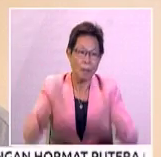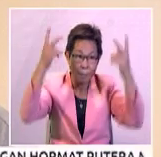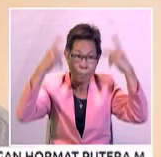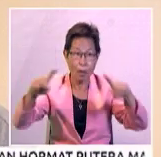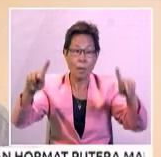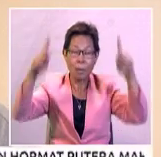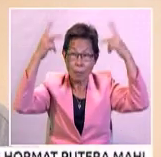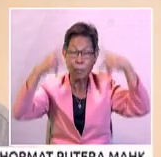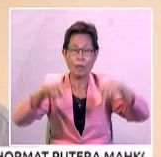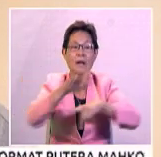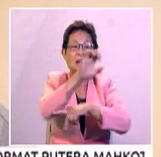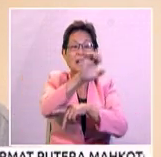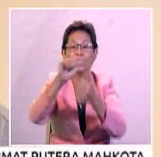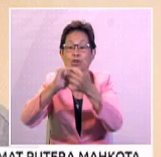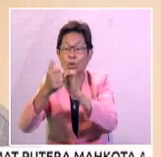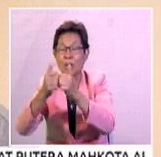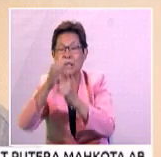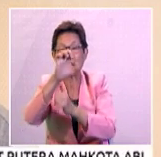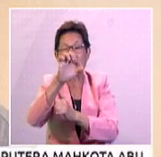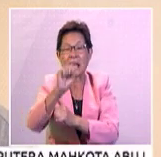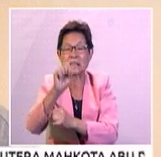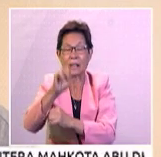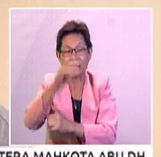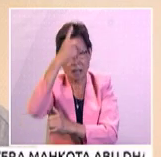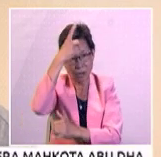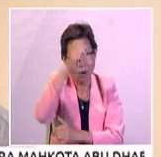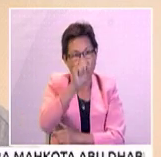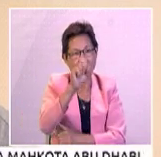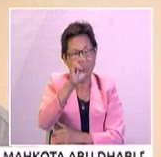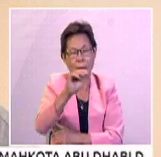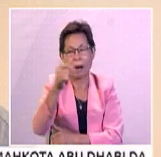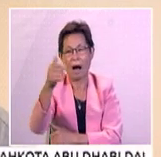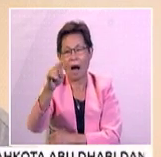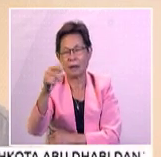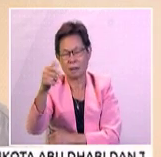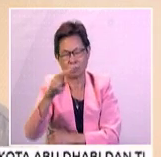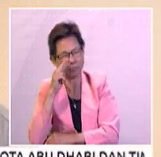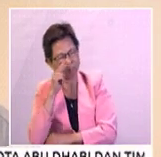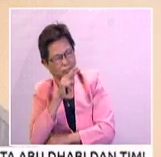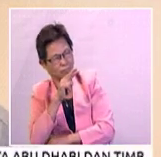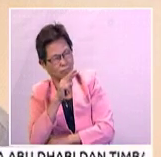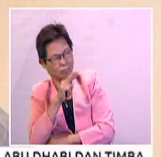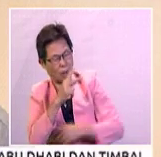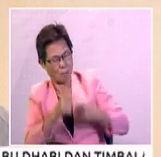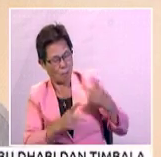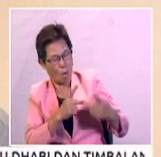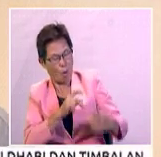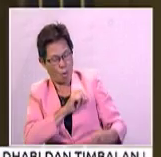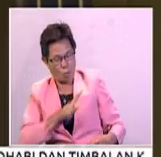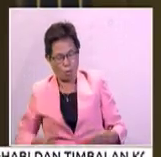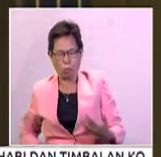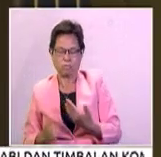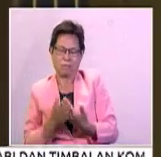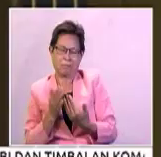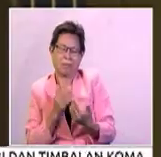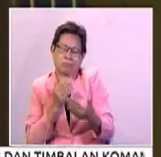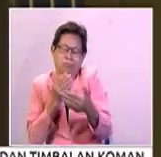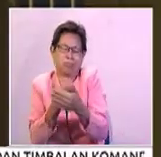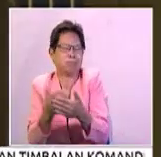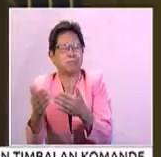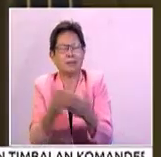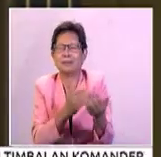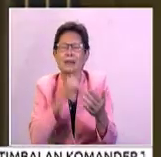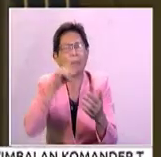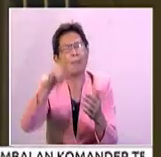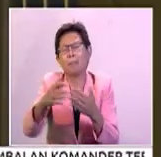Presiden Persatuan E-Sukan Malaysia ESM, Datuk SN Anand melihat keperibadian yang di-Pertuan Agong yang mudah didekati tanpa mengira